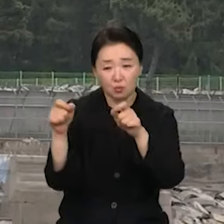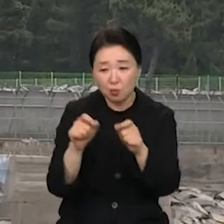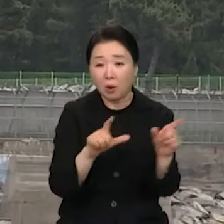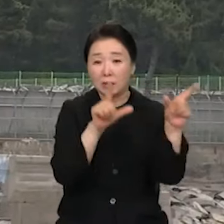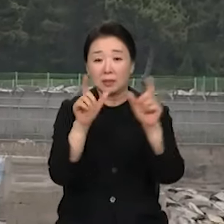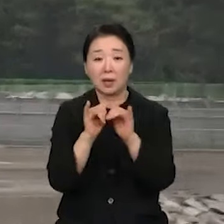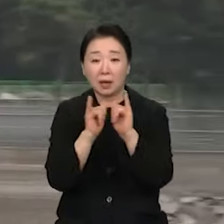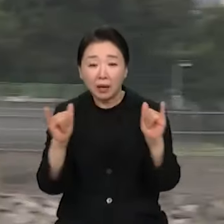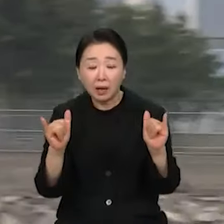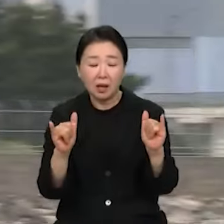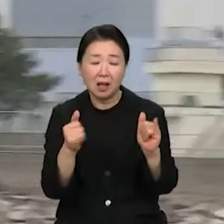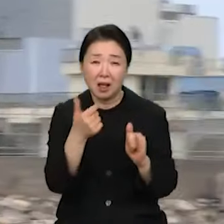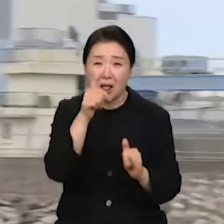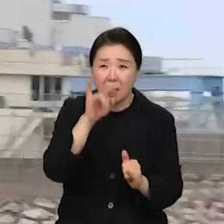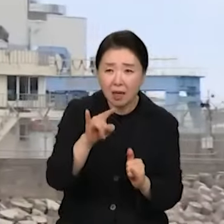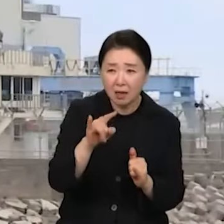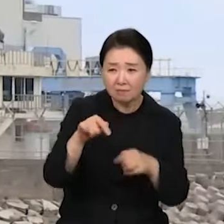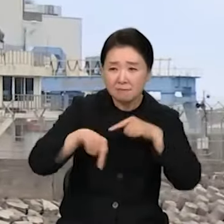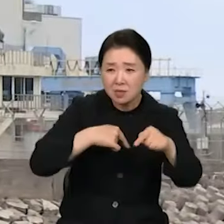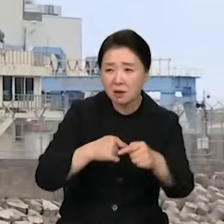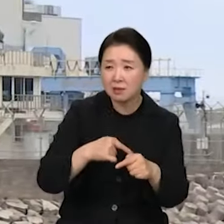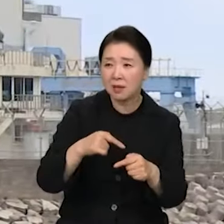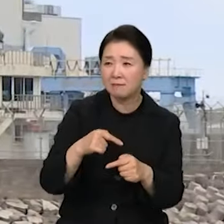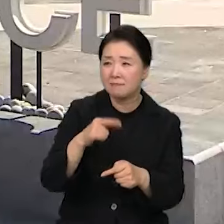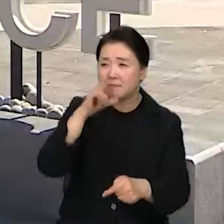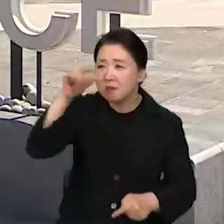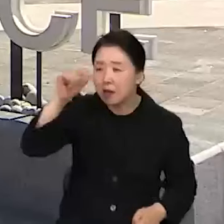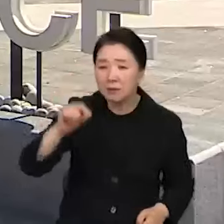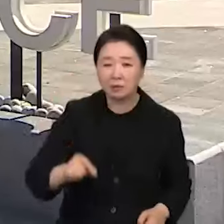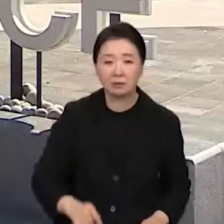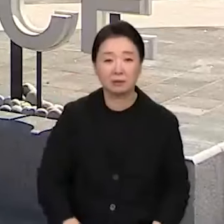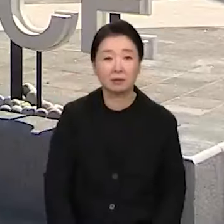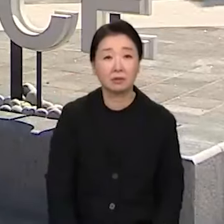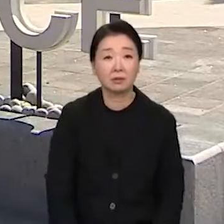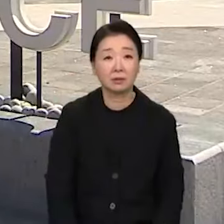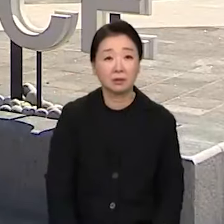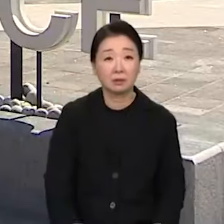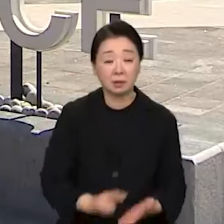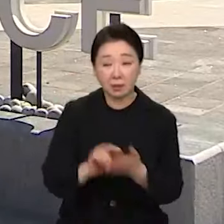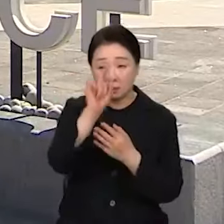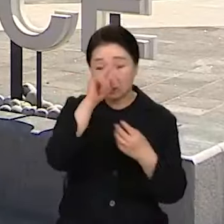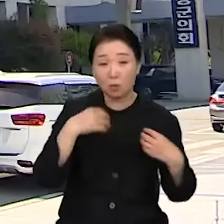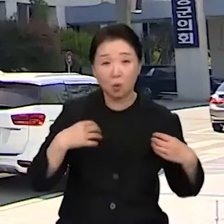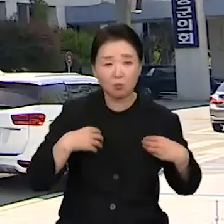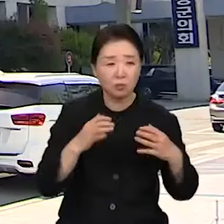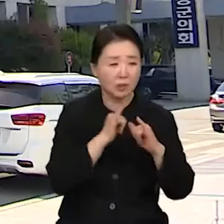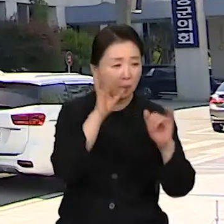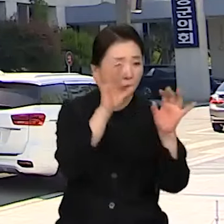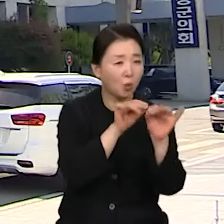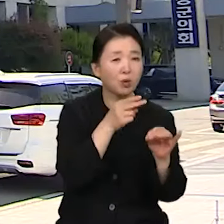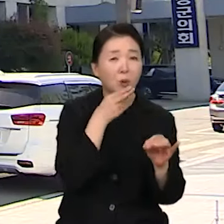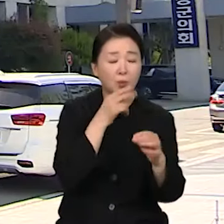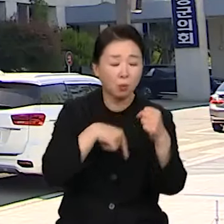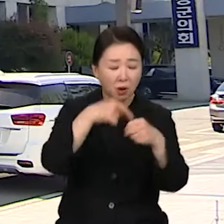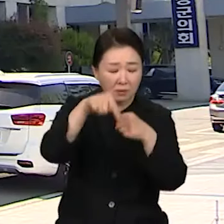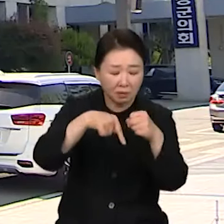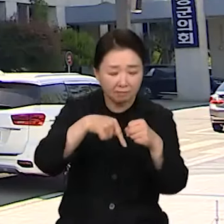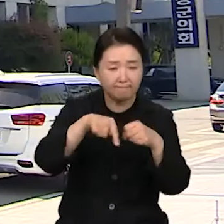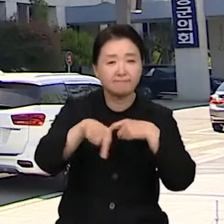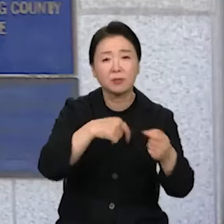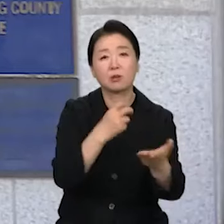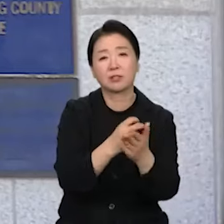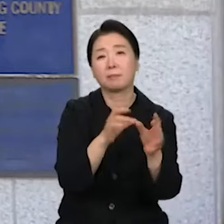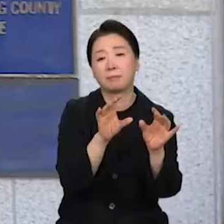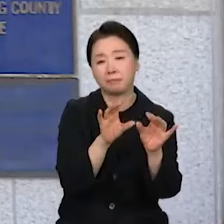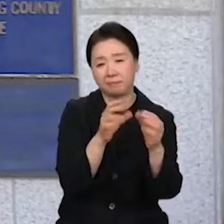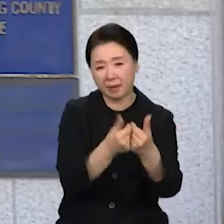핵 정책 하나하나에 예민하게 찬반이 갈립니다. 그래서 지자체도 주민 동의 없는 원전 정책은 반대한다는